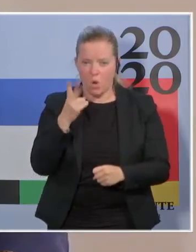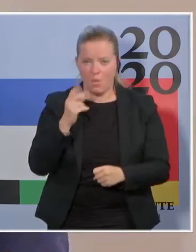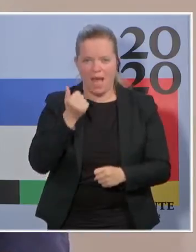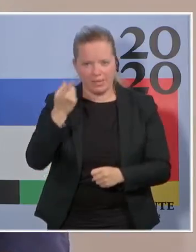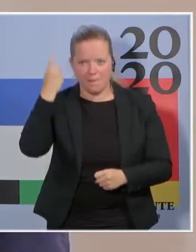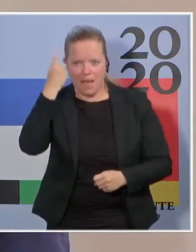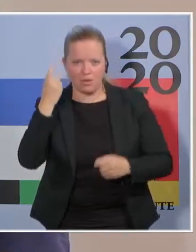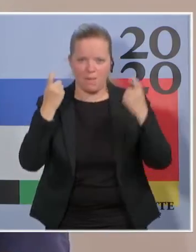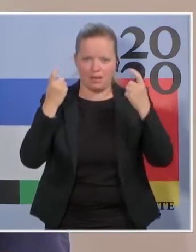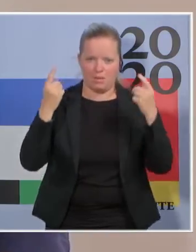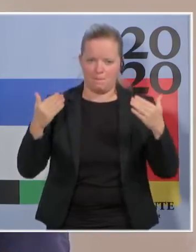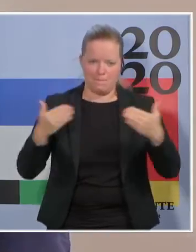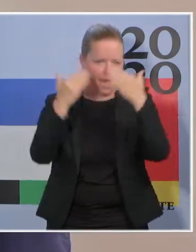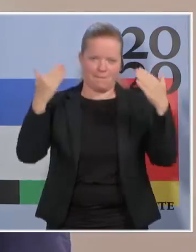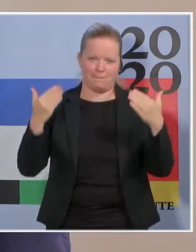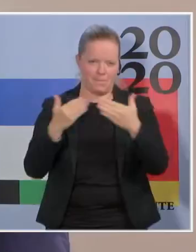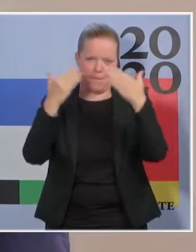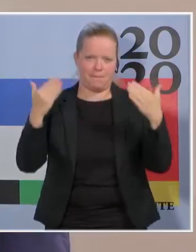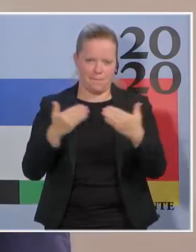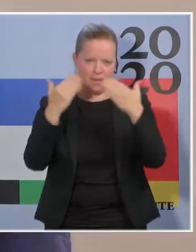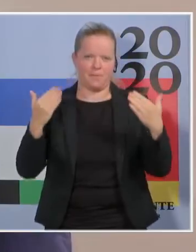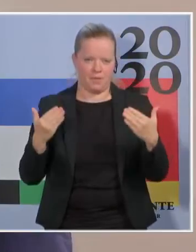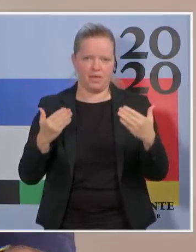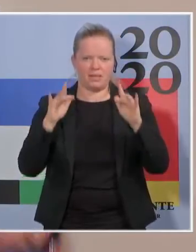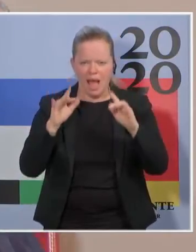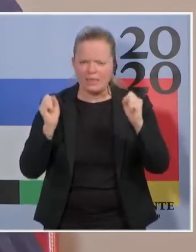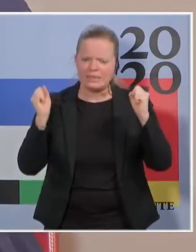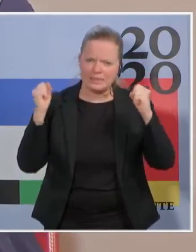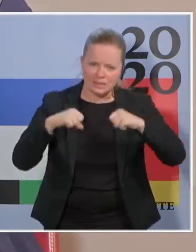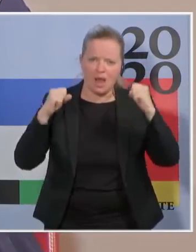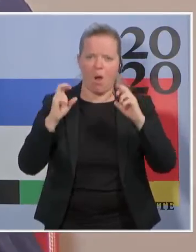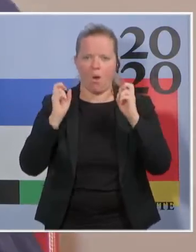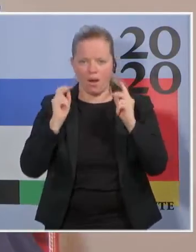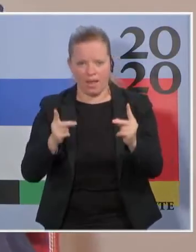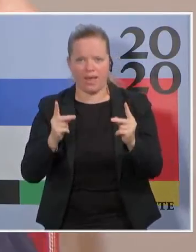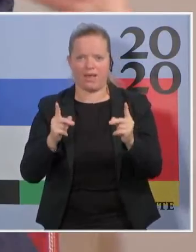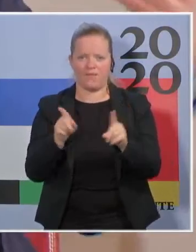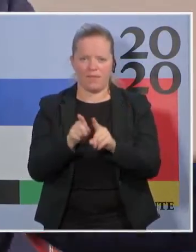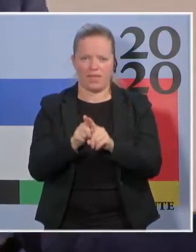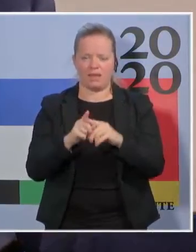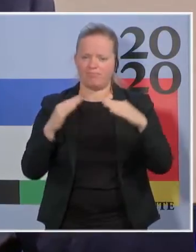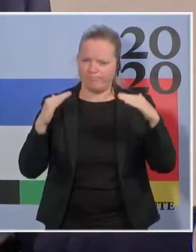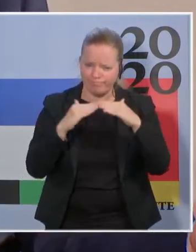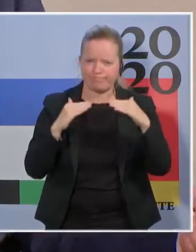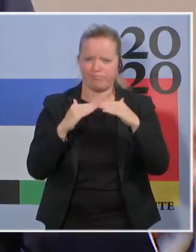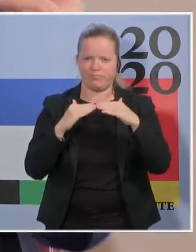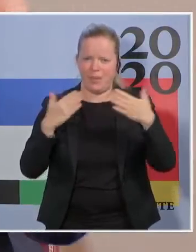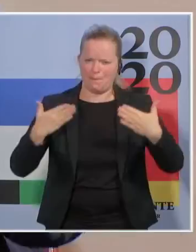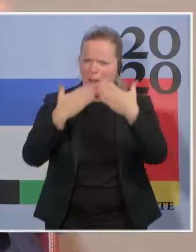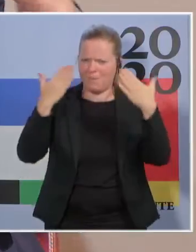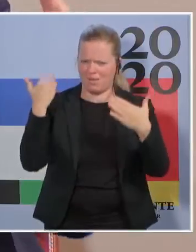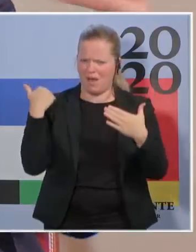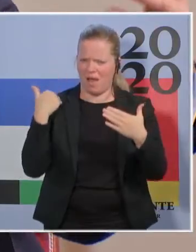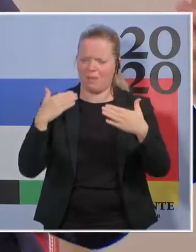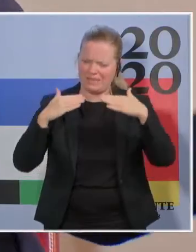die Parteien nicht zueinander finden. Und es war dann der Kompromiss nur möglich, weil man dann letztlich den Konsens über den Dissens gefunden hat. Man hat